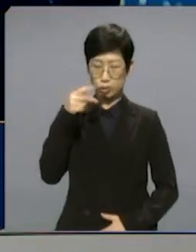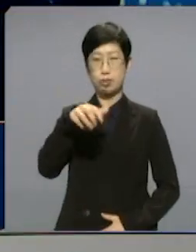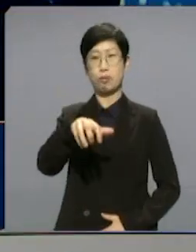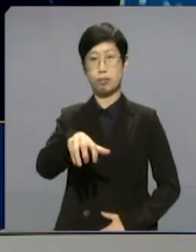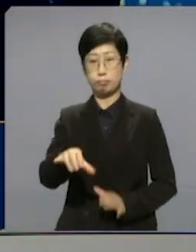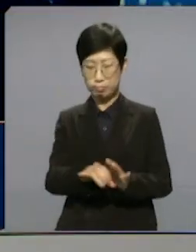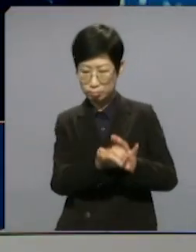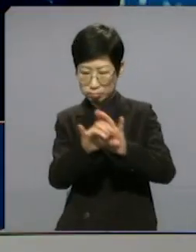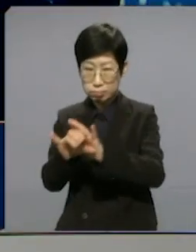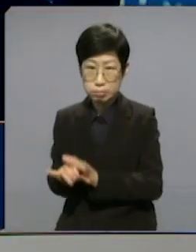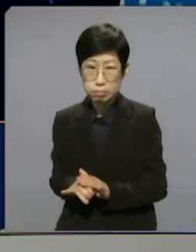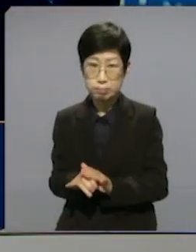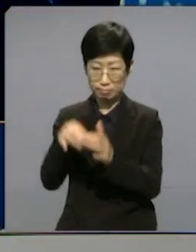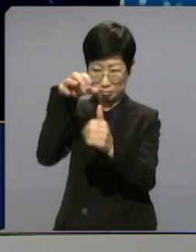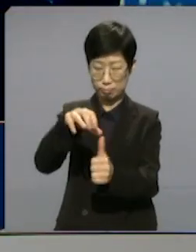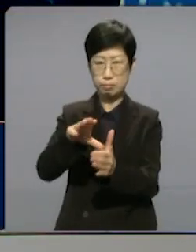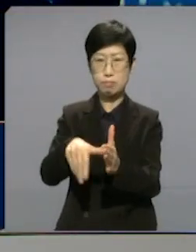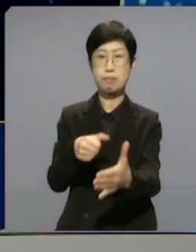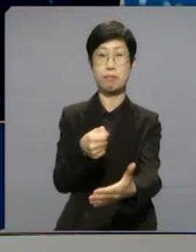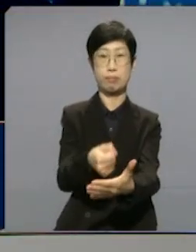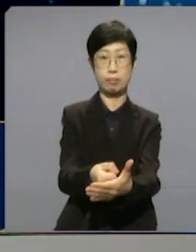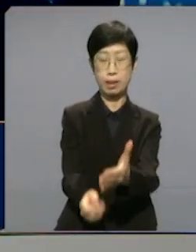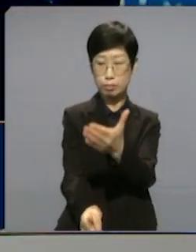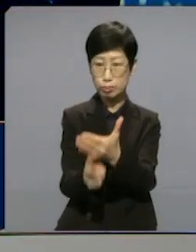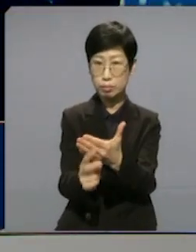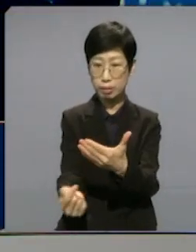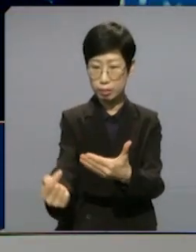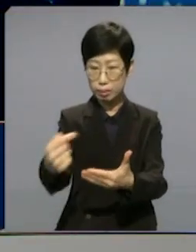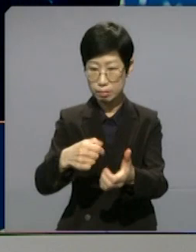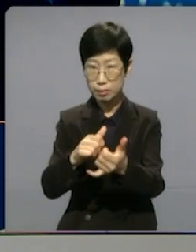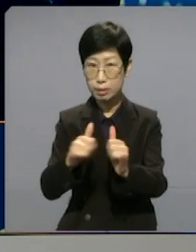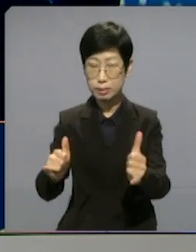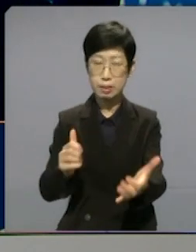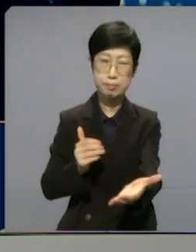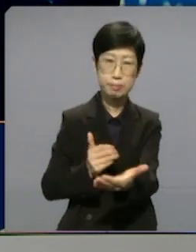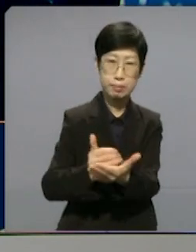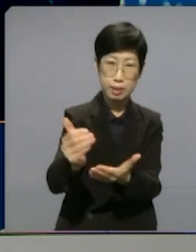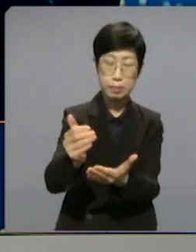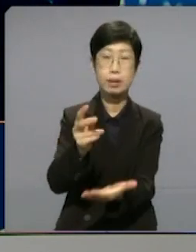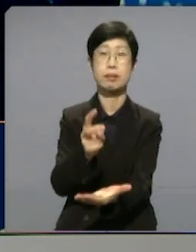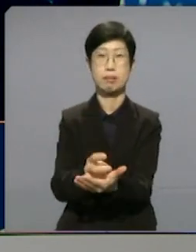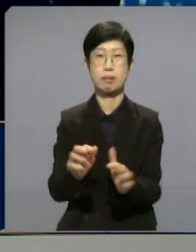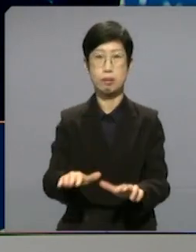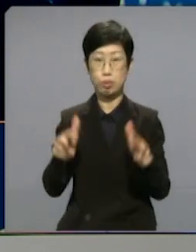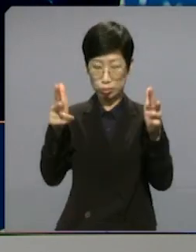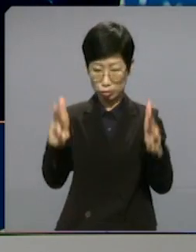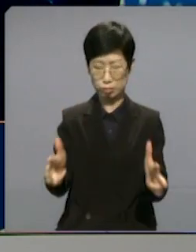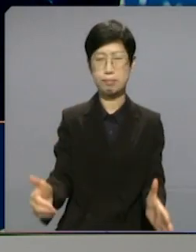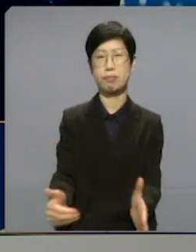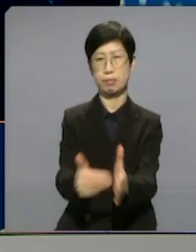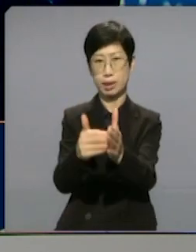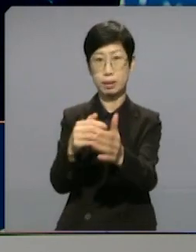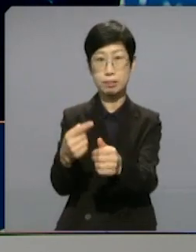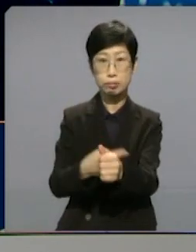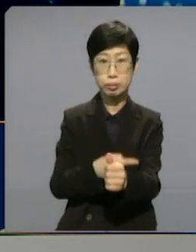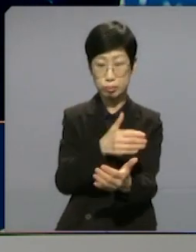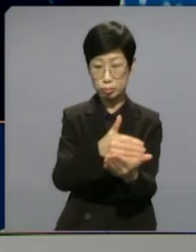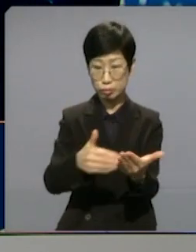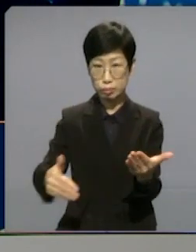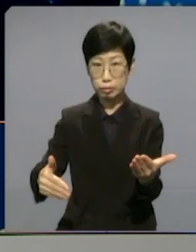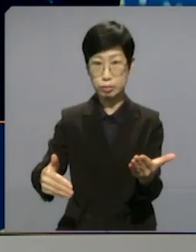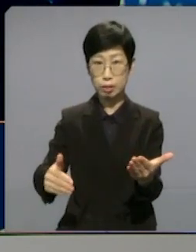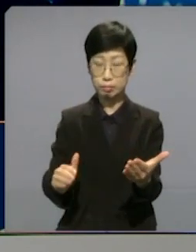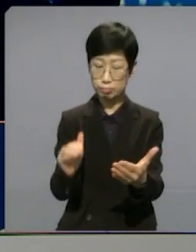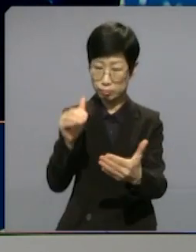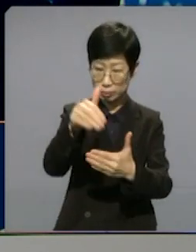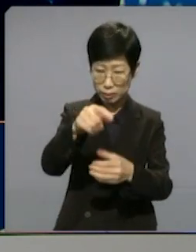미국에서는 코로나19 팬데믹 시절에 제정한 불법 이민자 즉각 추방 제도가 이번 주에 끝납니다. 그러자 국경을 넘으려는